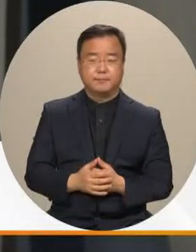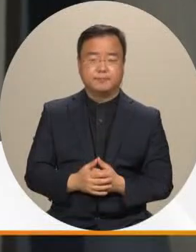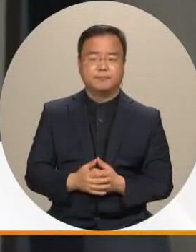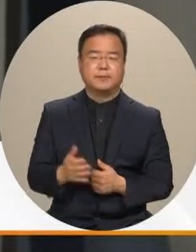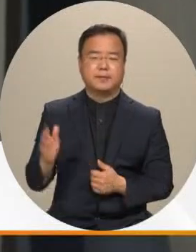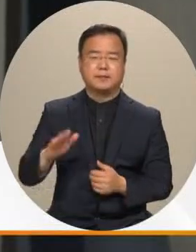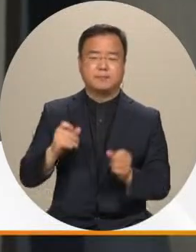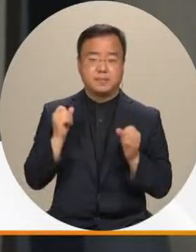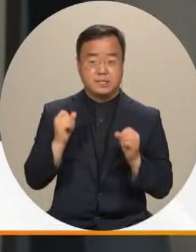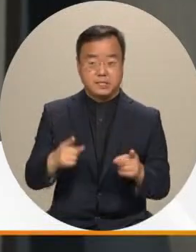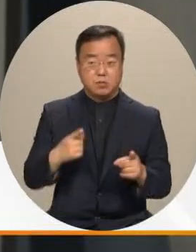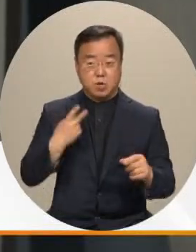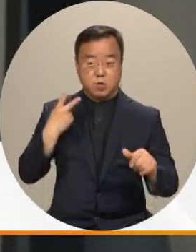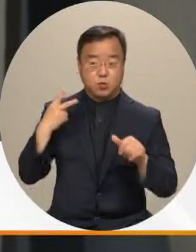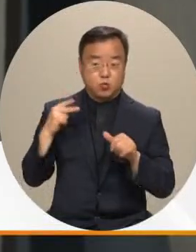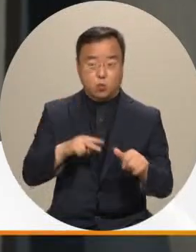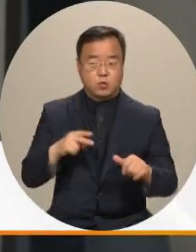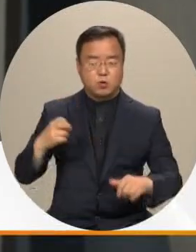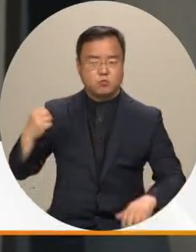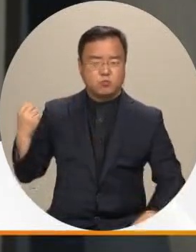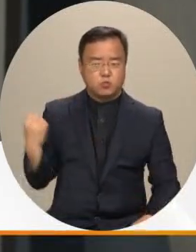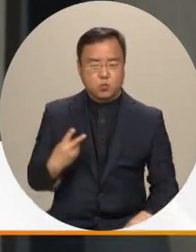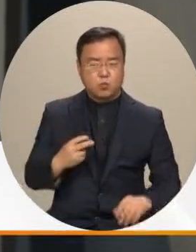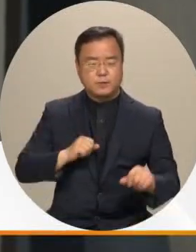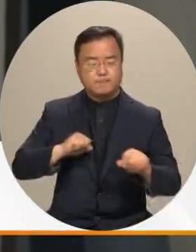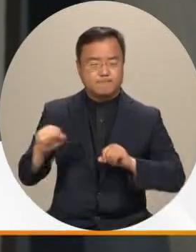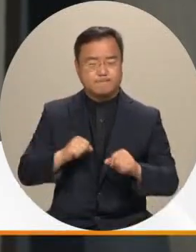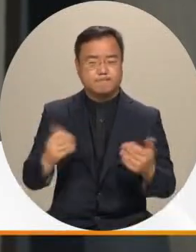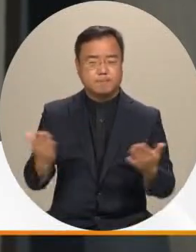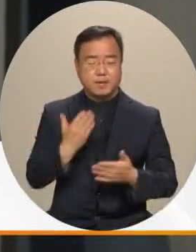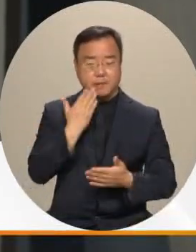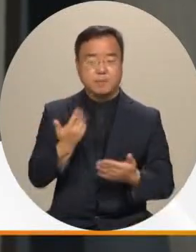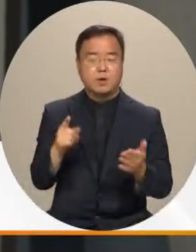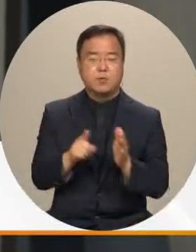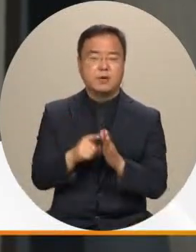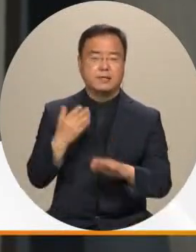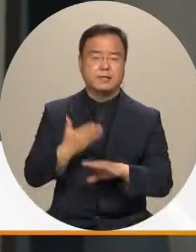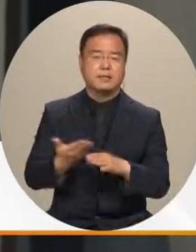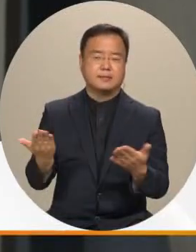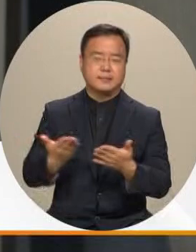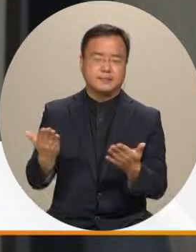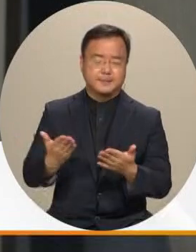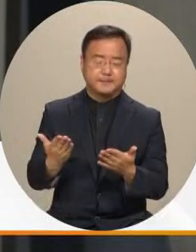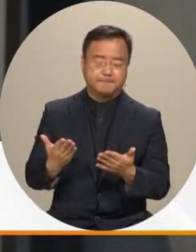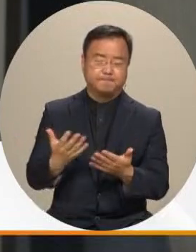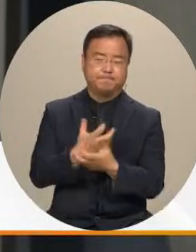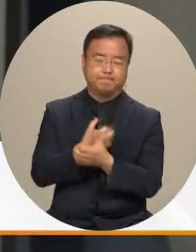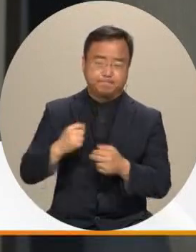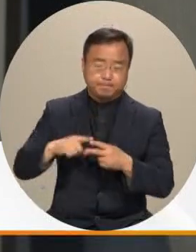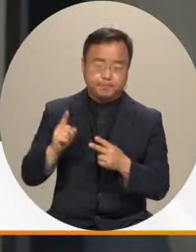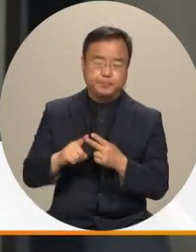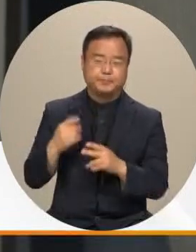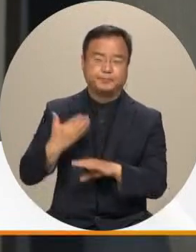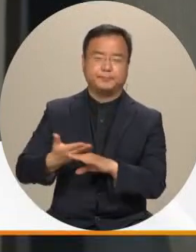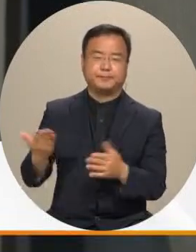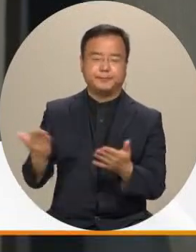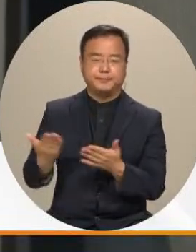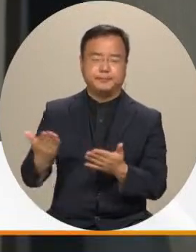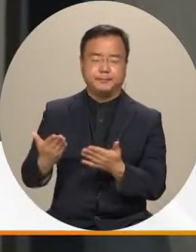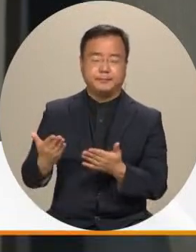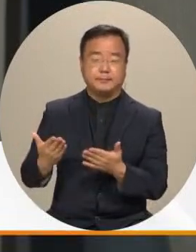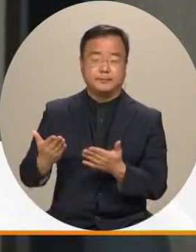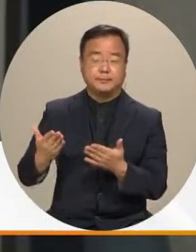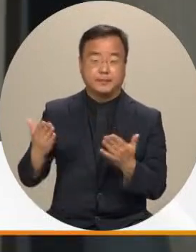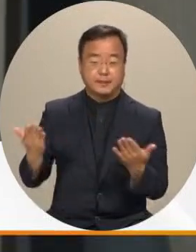기회와 도전 그 다음에 이거를 하기 위해서는 다른 하청을 받거나 아니면 그걸 갖고 버티고 있는 상황이거든요